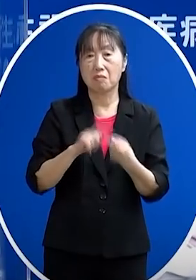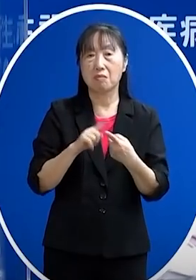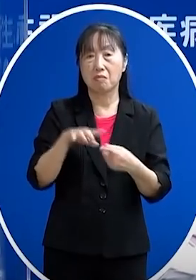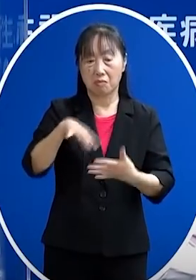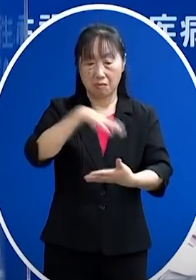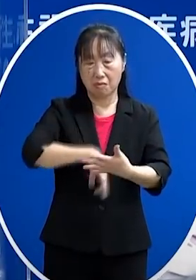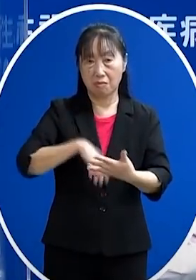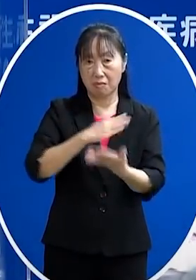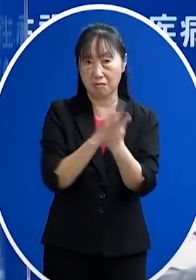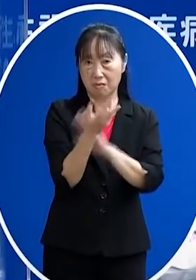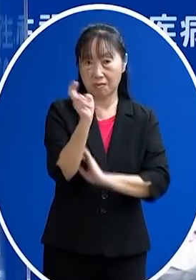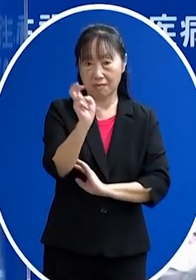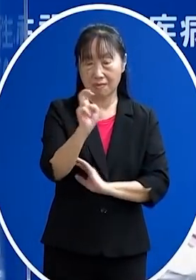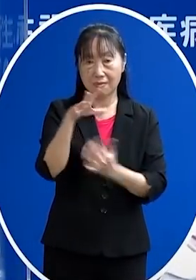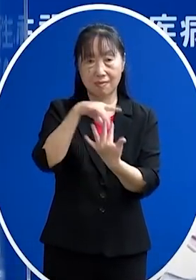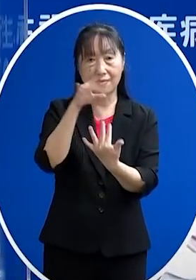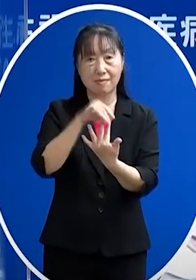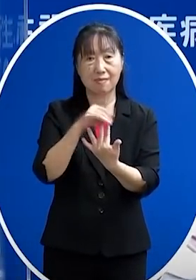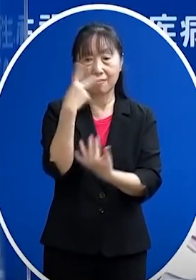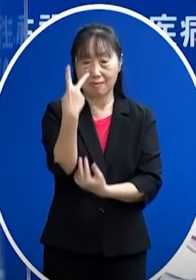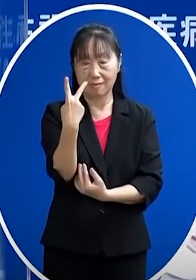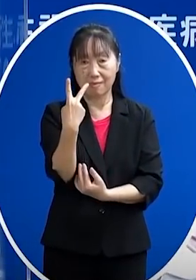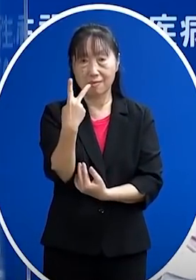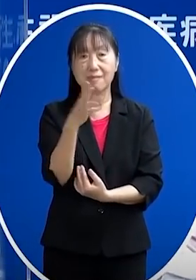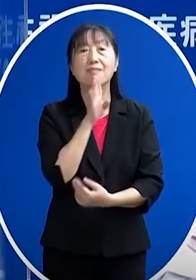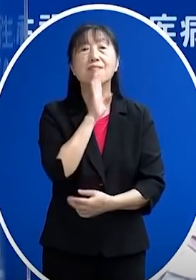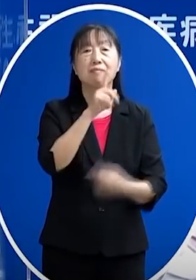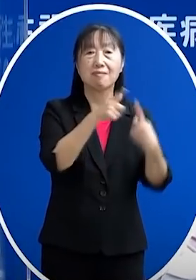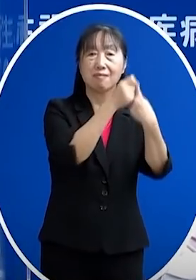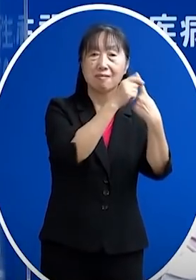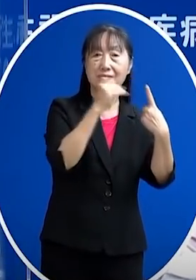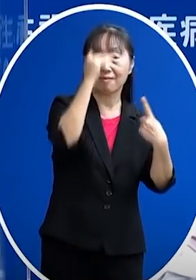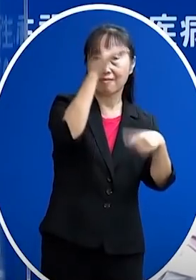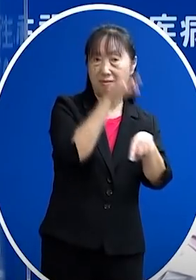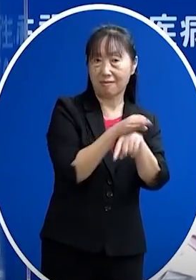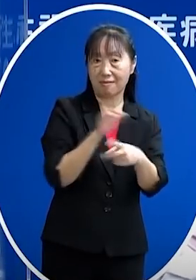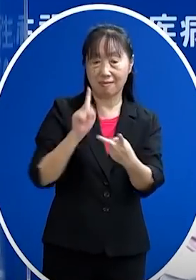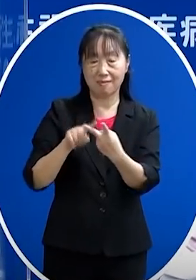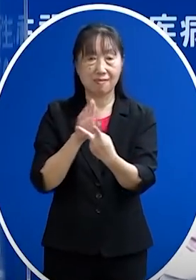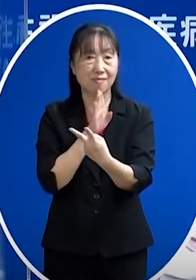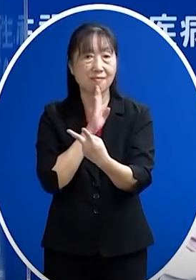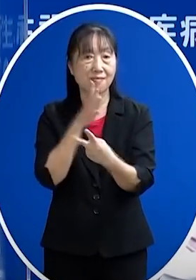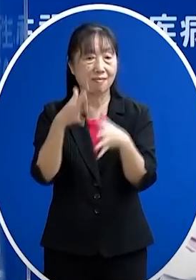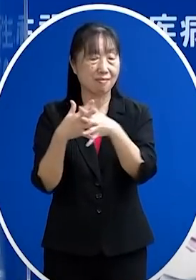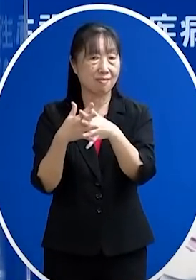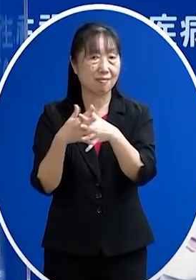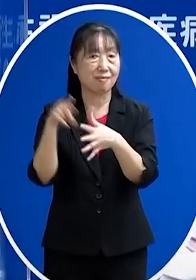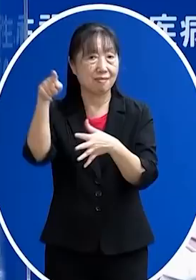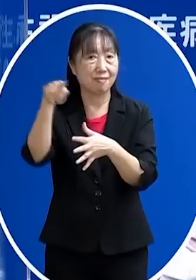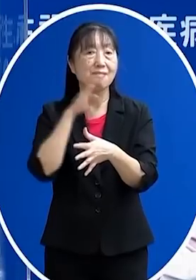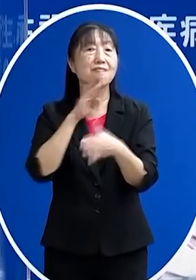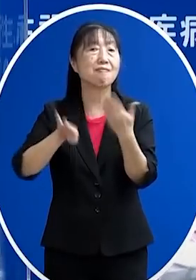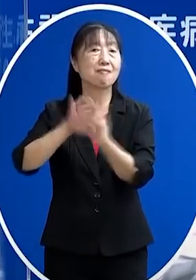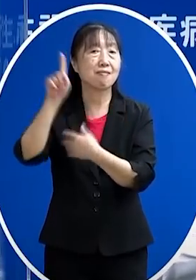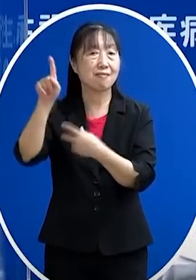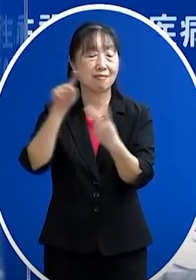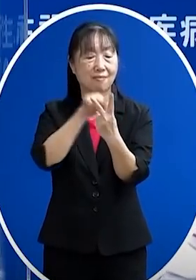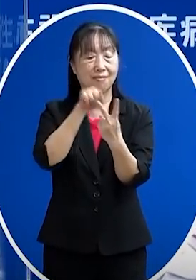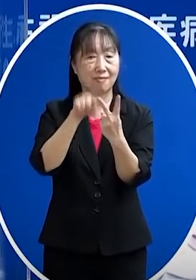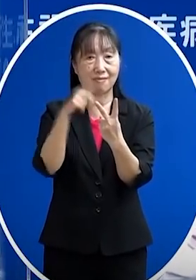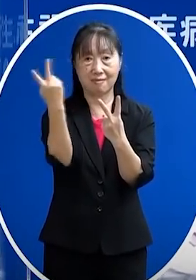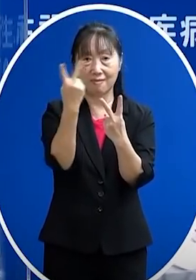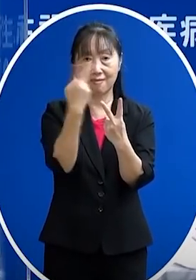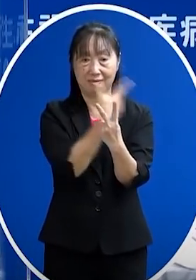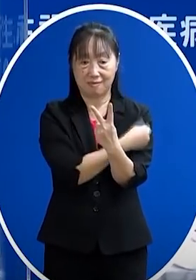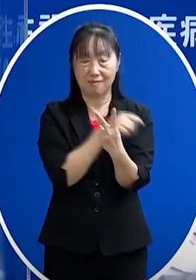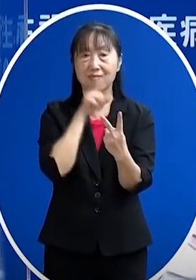20款里面他选出两个，一个是高端，那一个是美国的 Innovio， 这样两款疫